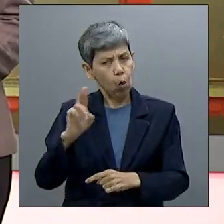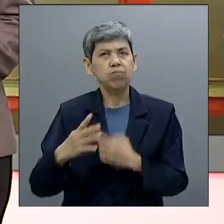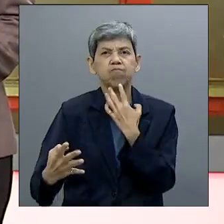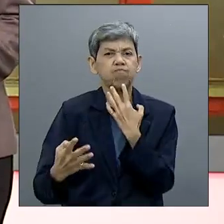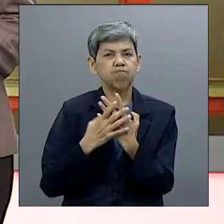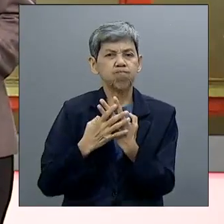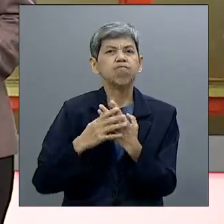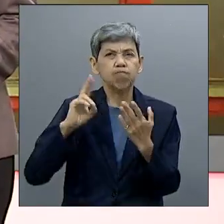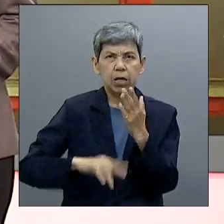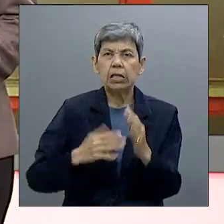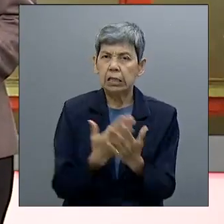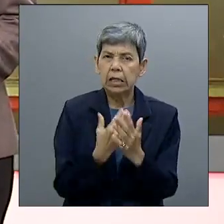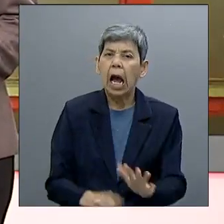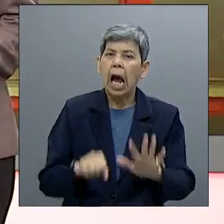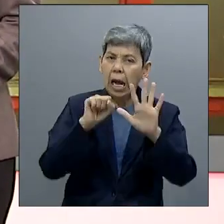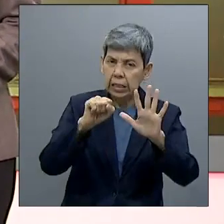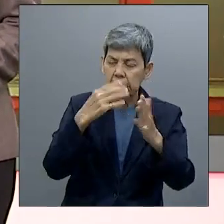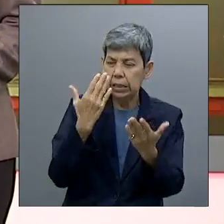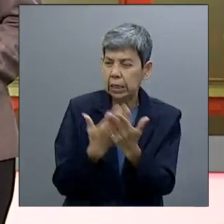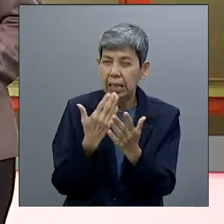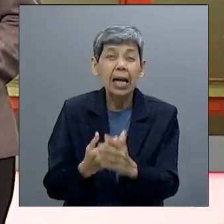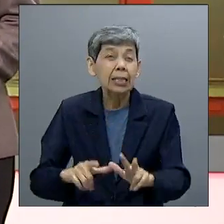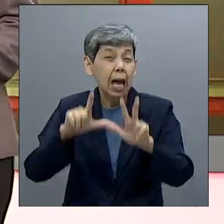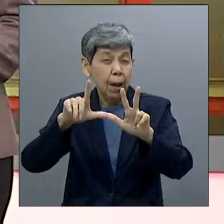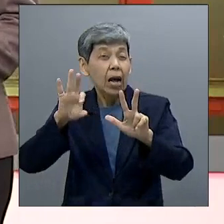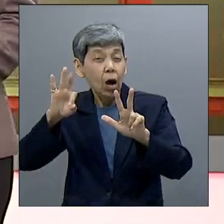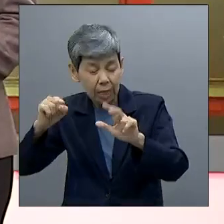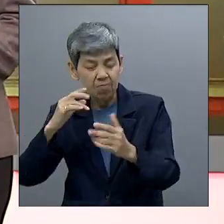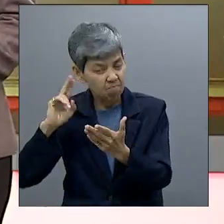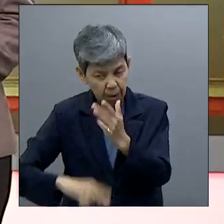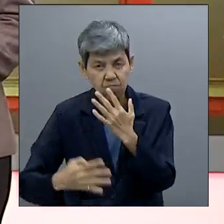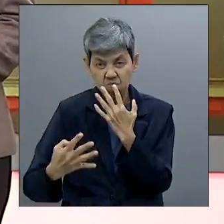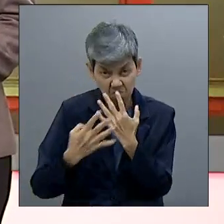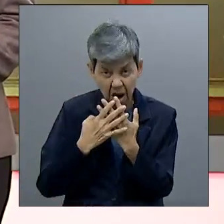เขากำหนดเอาไว้ว่าผู้ที่ฝ่าฝืนข้อกำหนดการเผาขยะในที่เปิดโดยไม่มีการควบคุมเนี่ยอาจจะต้องระวังโทษปรับสูงสุดคือ5แสนริงกิตหรือว่าประมาณ 3ล้าน 9แสนบาทหรือจำคุกสูงสุดคือ